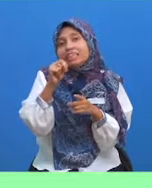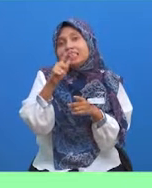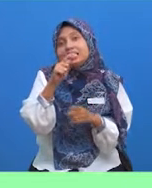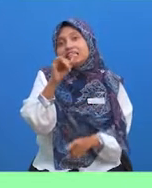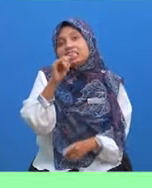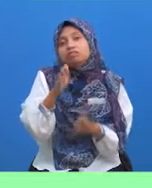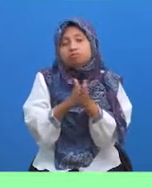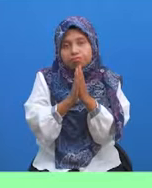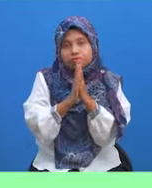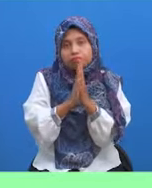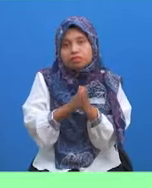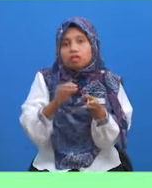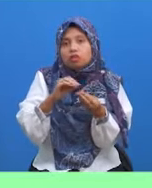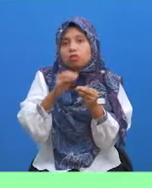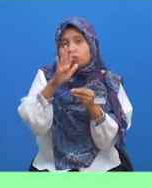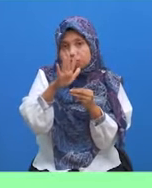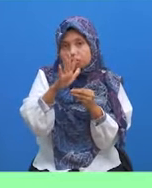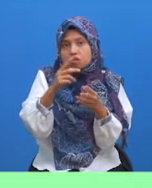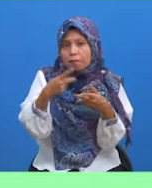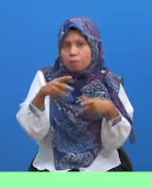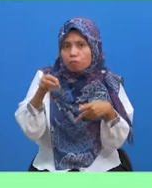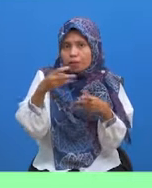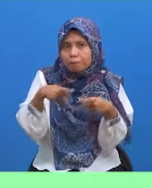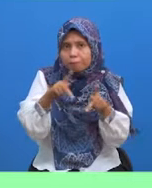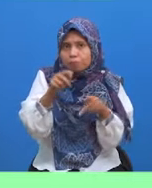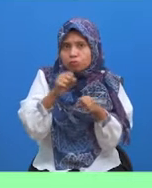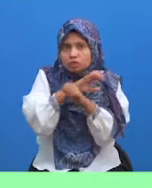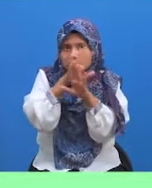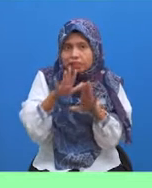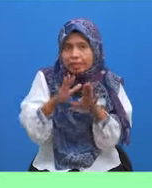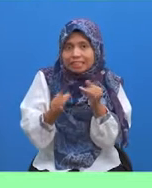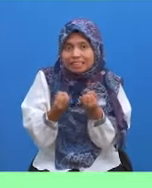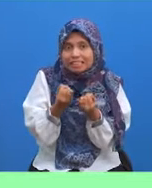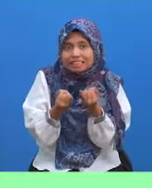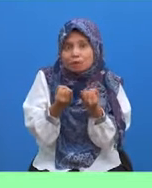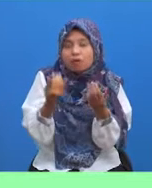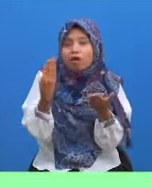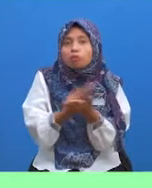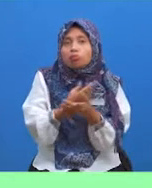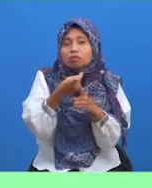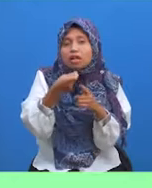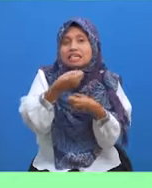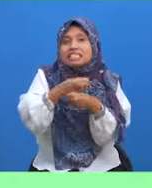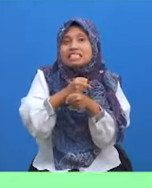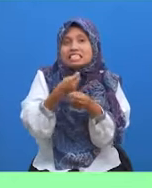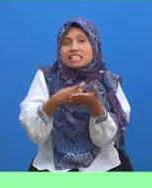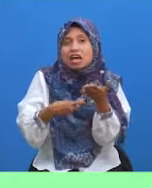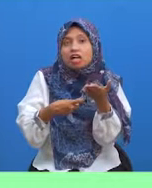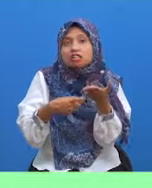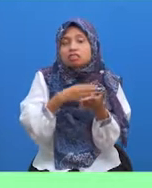yang kelima murid perlu terangkai keseimbangan baru dari segi harga dan